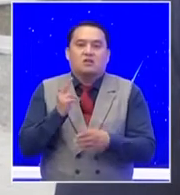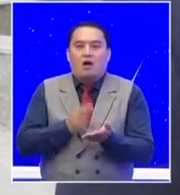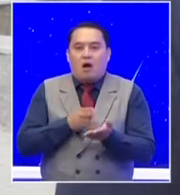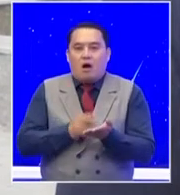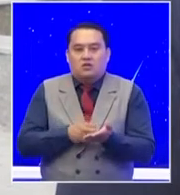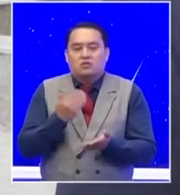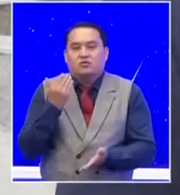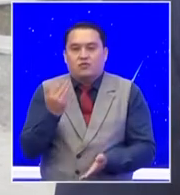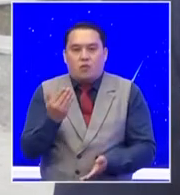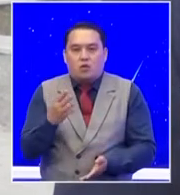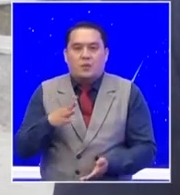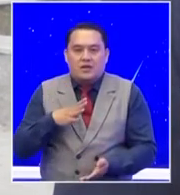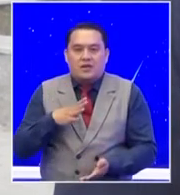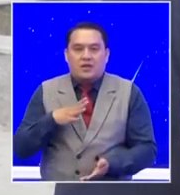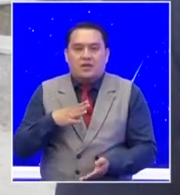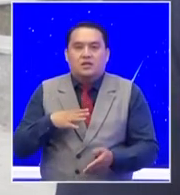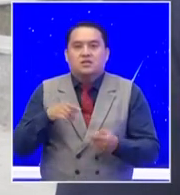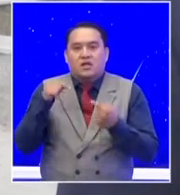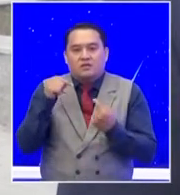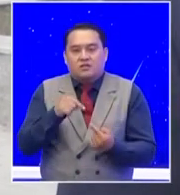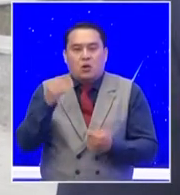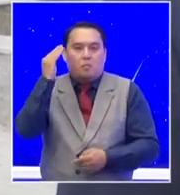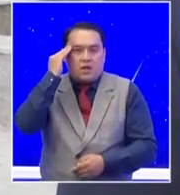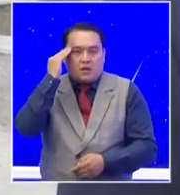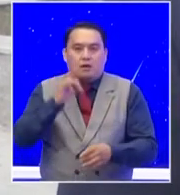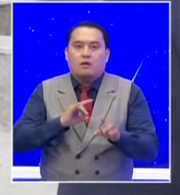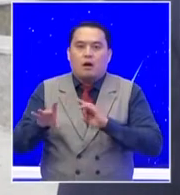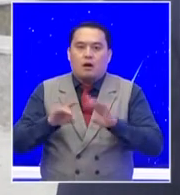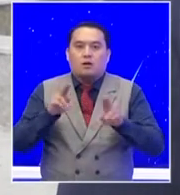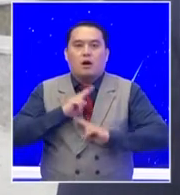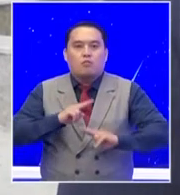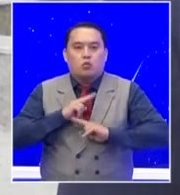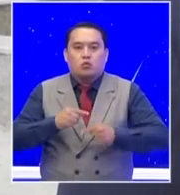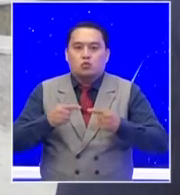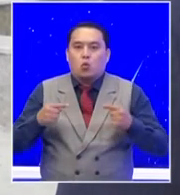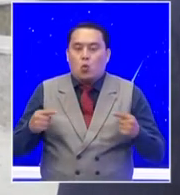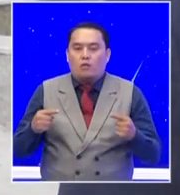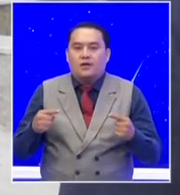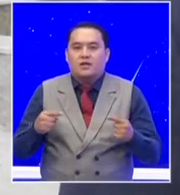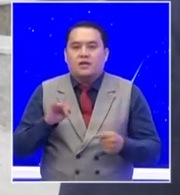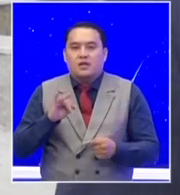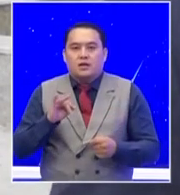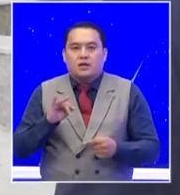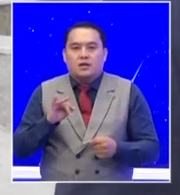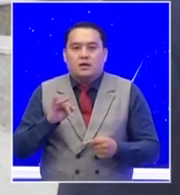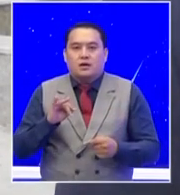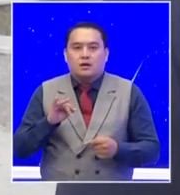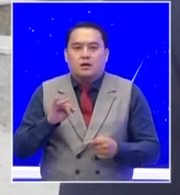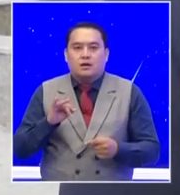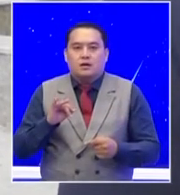По ним были приняты соответственные меры, разъяснительные работы проводились и другого характера